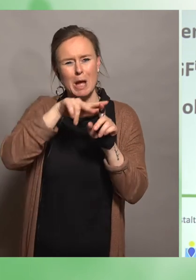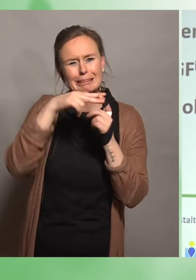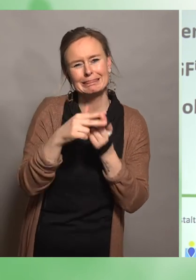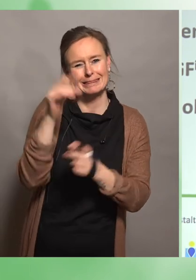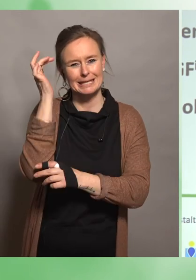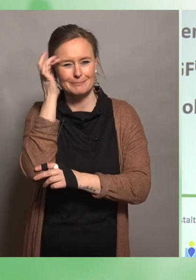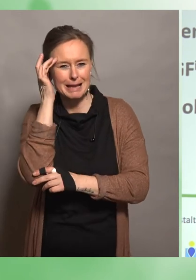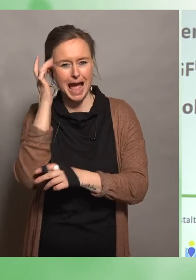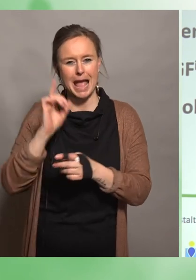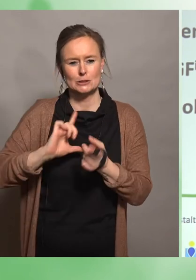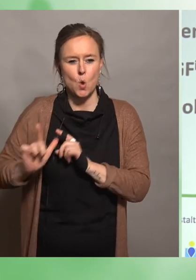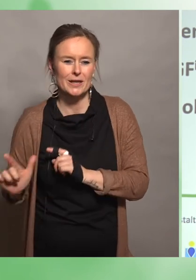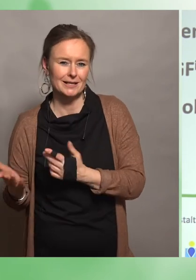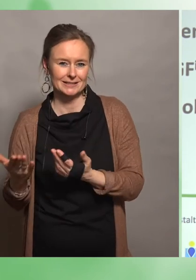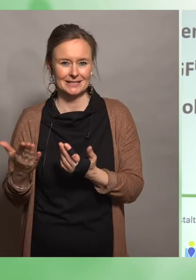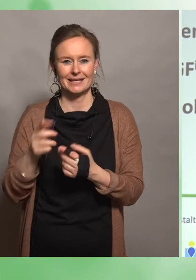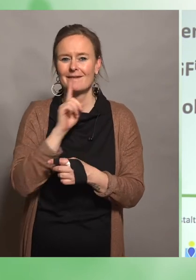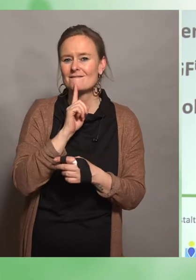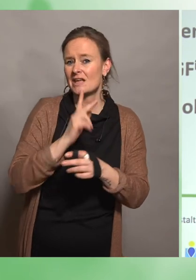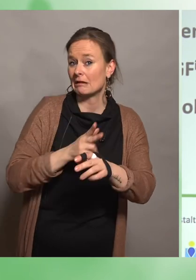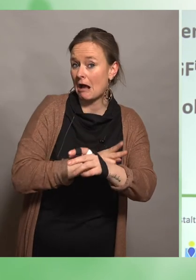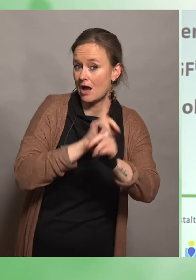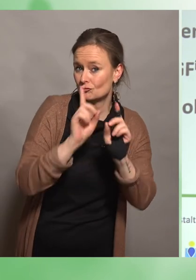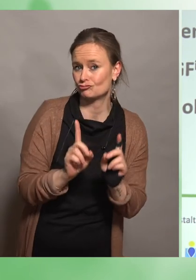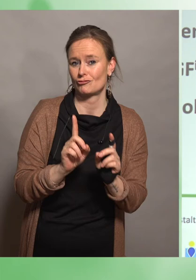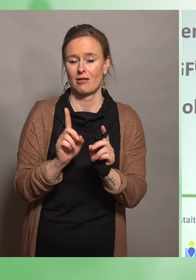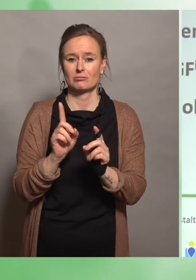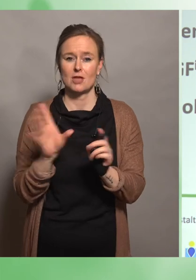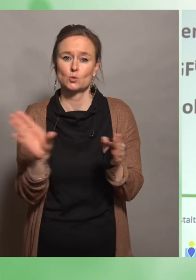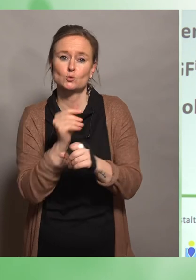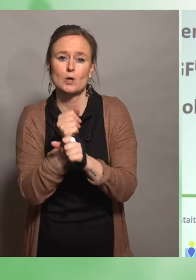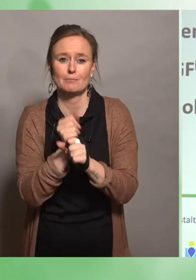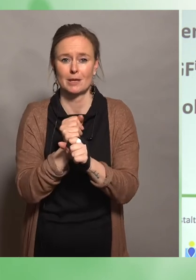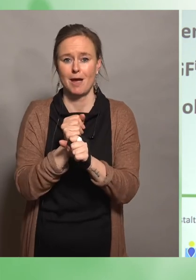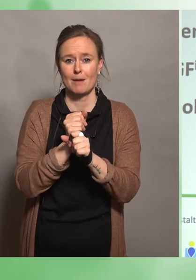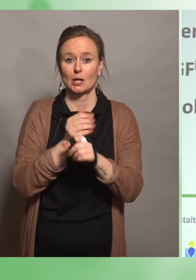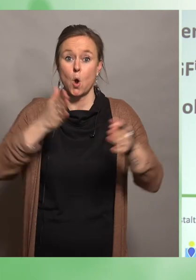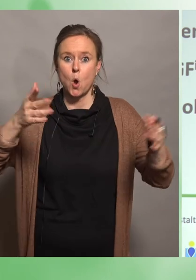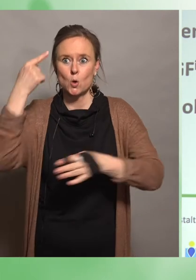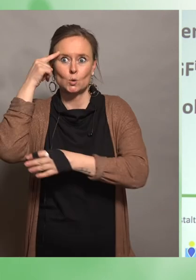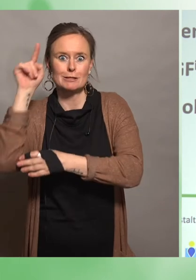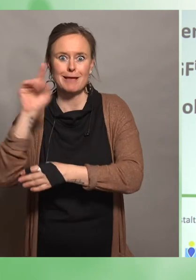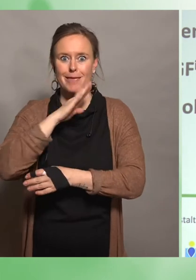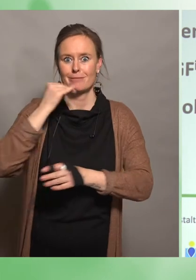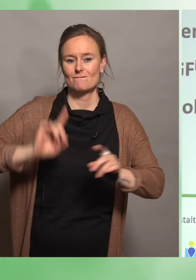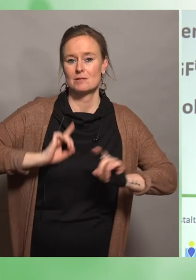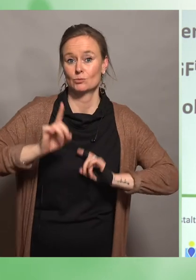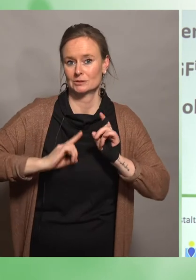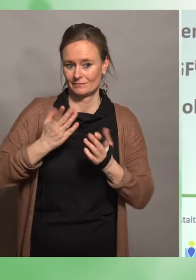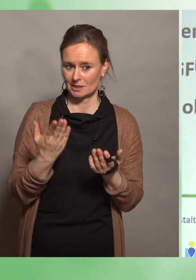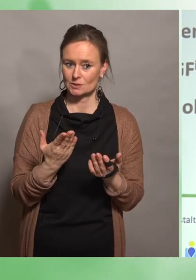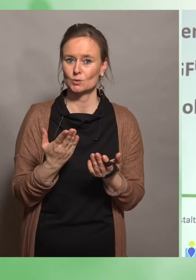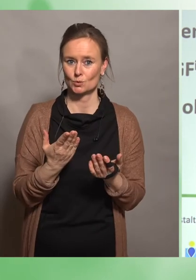keine wenig Krankenstände, Zusammenarbeit, große Talente, viel Motivation. Also man sieht, was